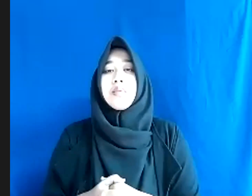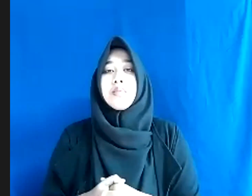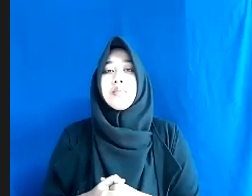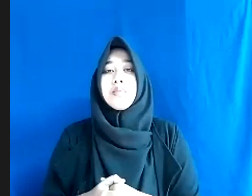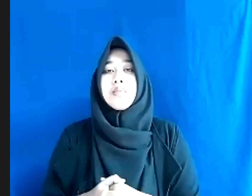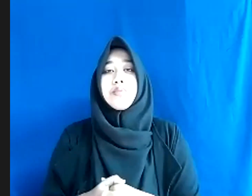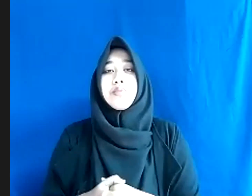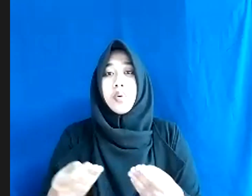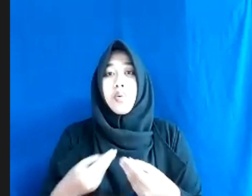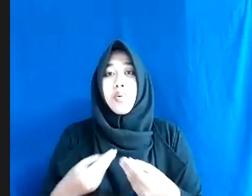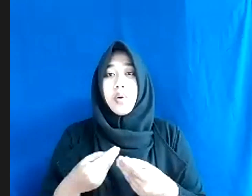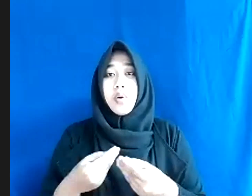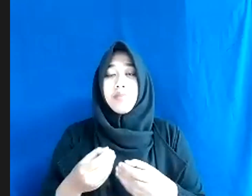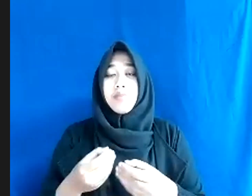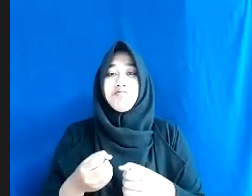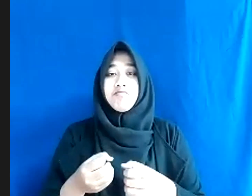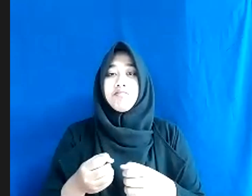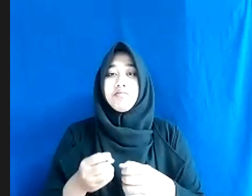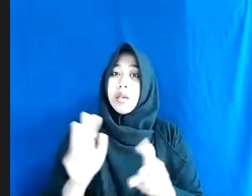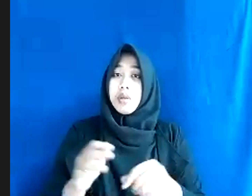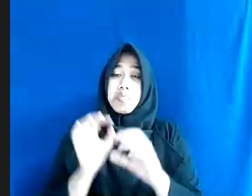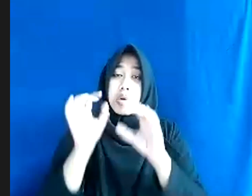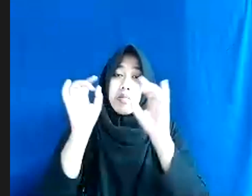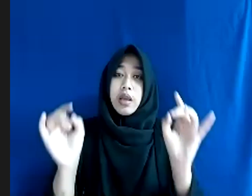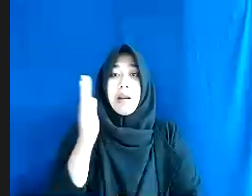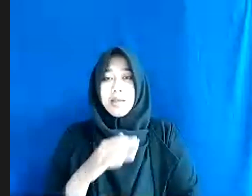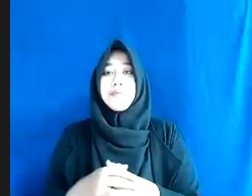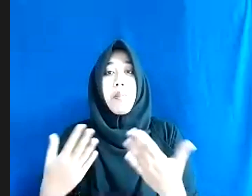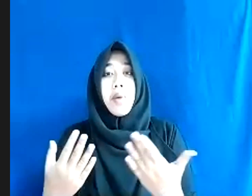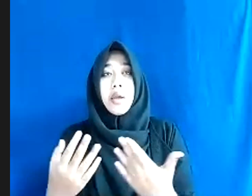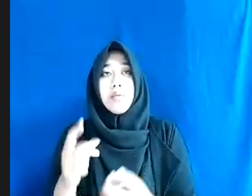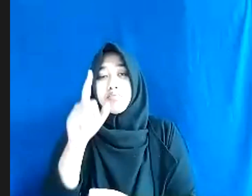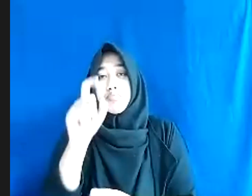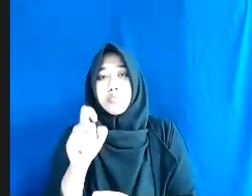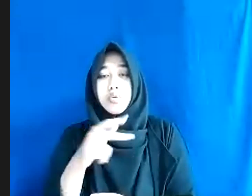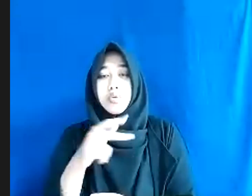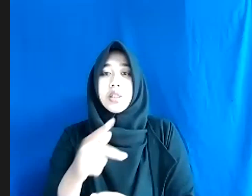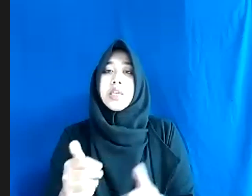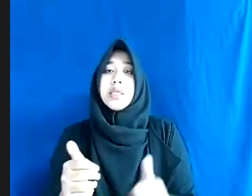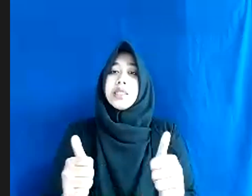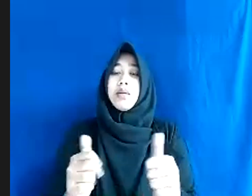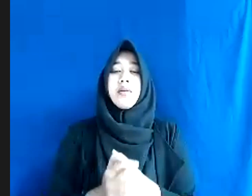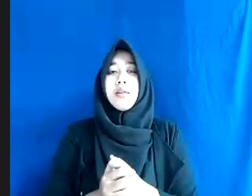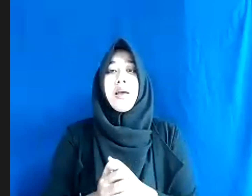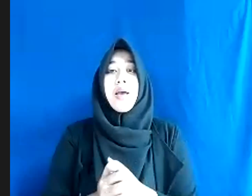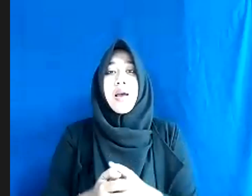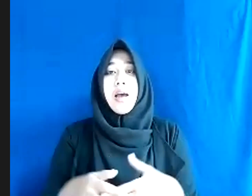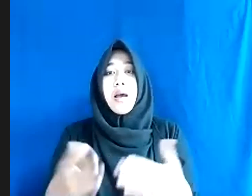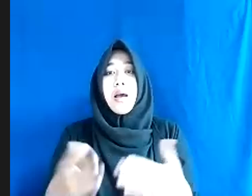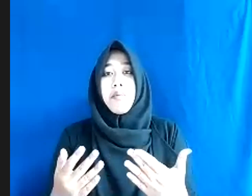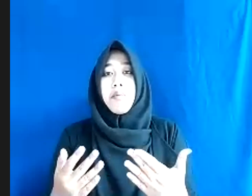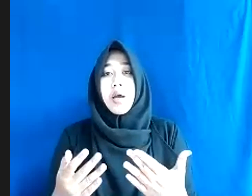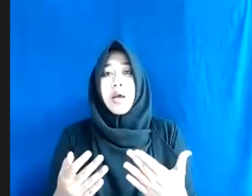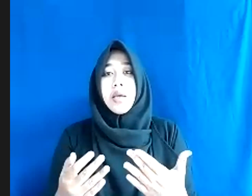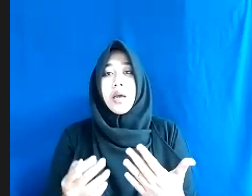alasannya, apa yang perlu kita persiapkan? Pertanyaannya yaitu apa yang perlu kita persiapkan di masa yang akan datang pada ekonomi